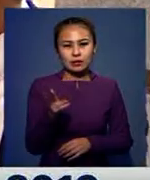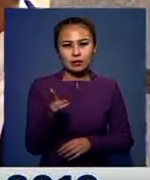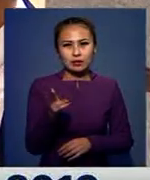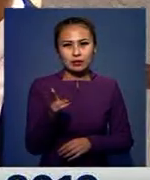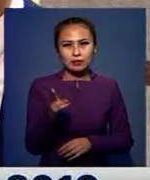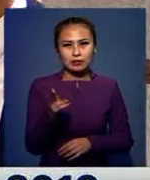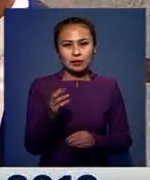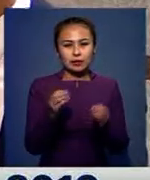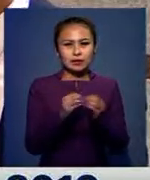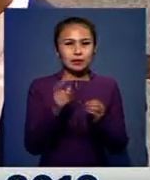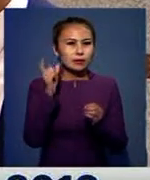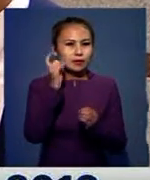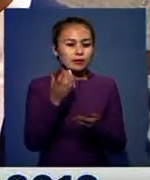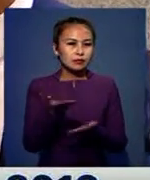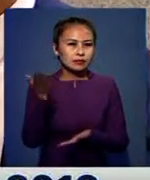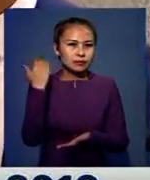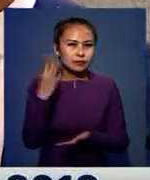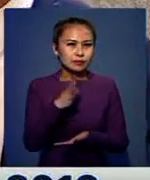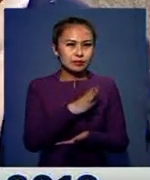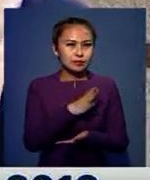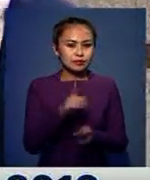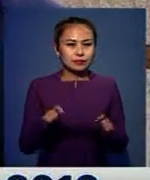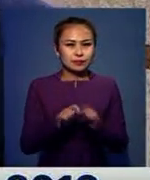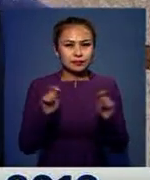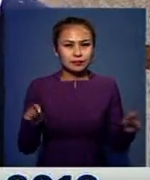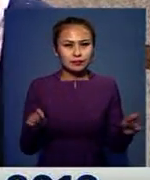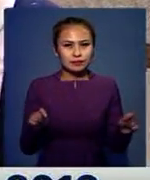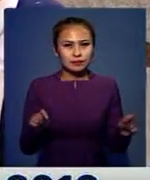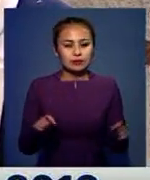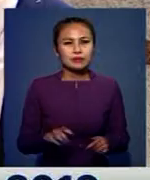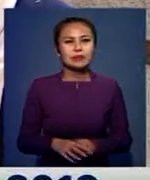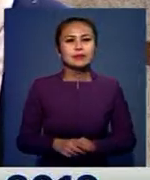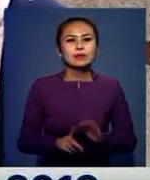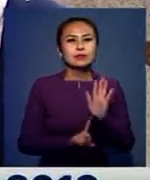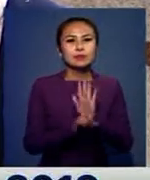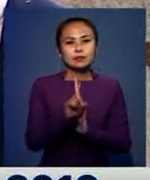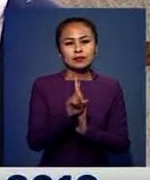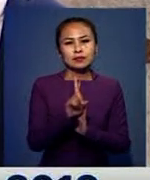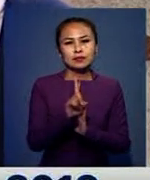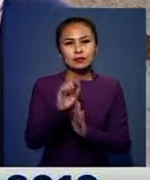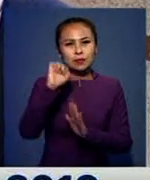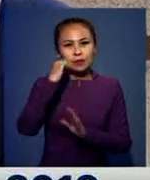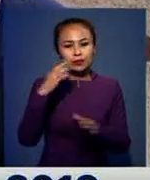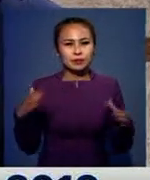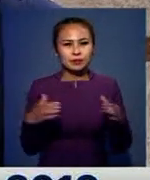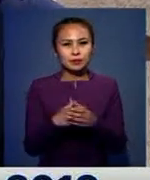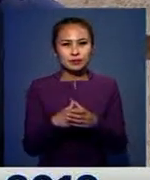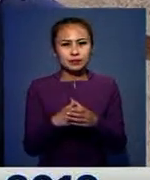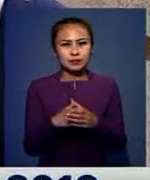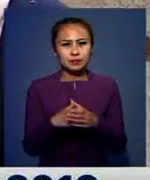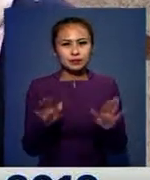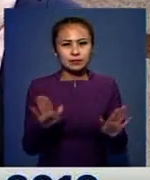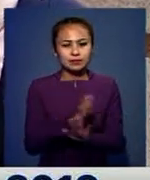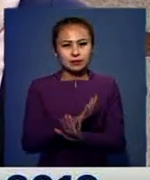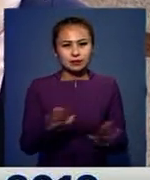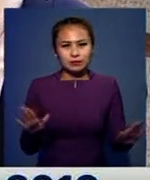біз бұдан 10 жыл бұрын анау 5-ші ем қанатын әжелерге бастағанбыз. Әжелерді бастарын құрастырып, содан